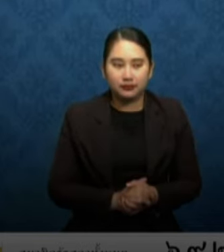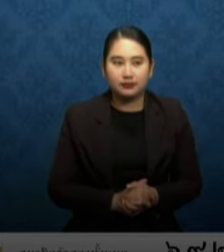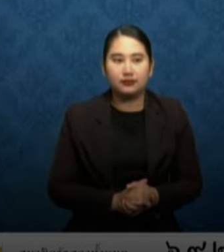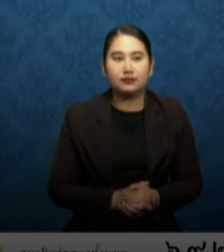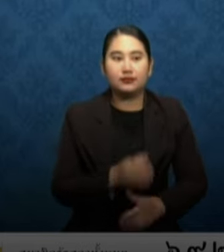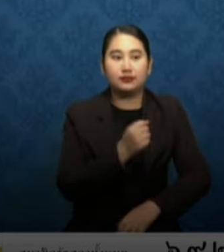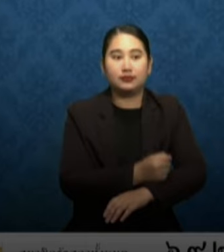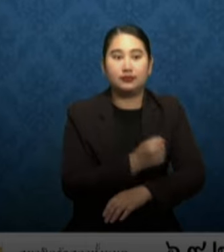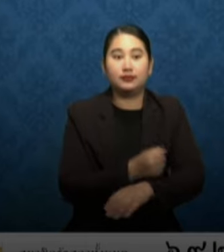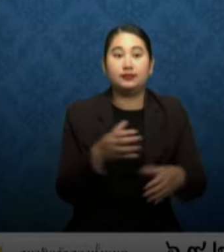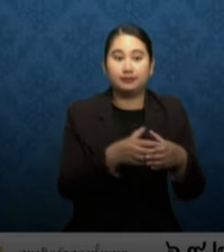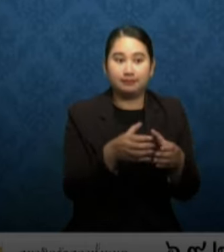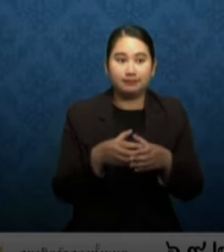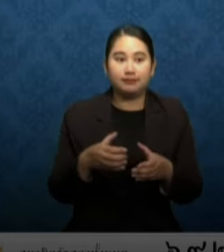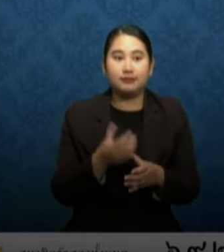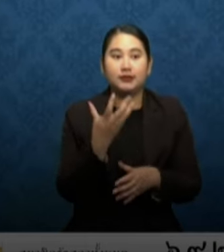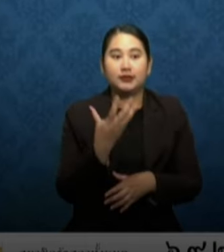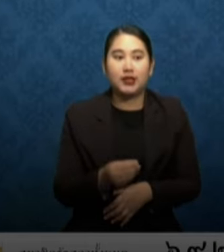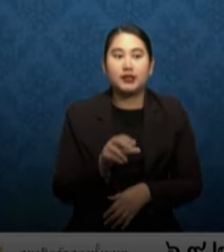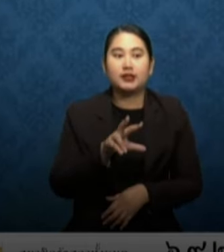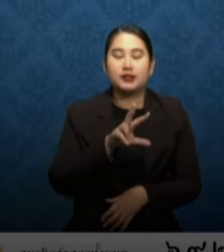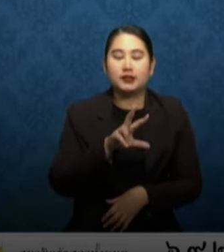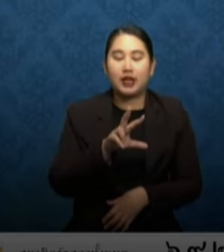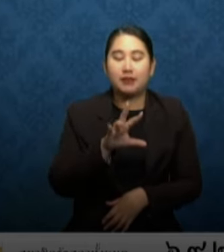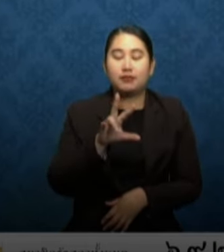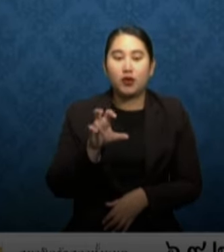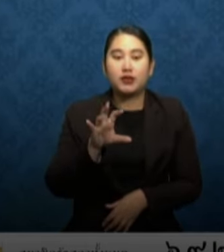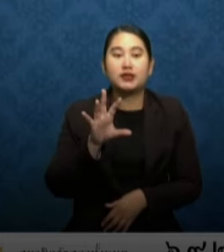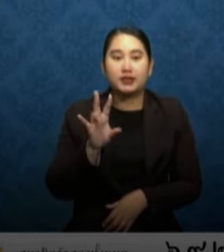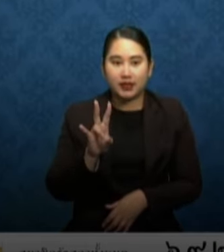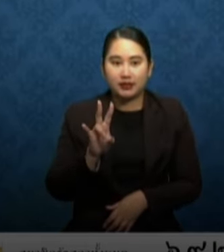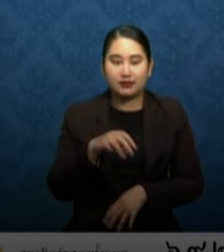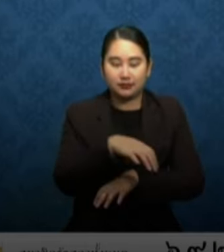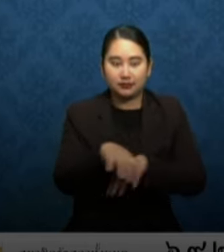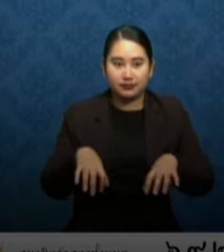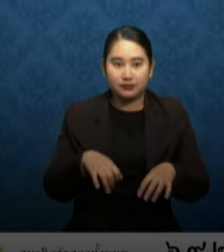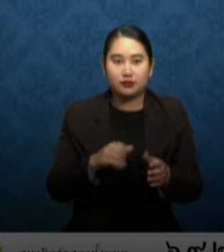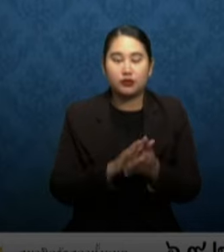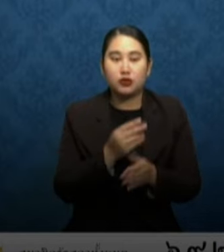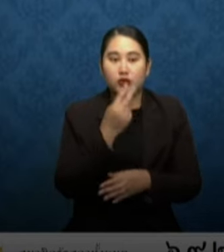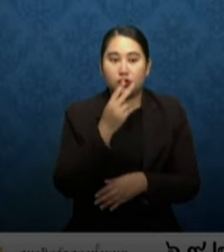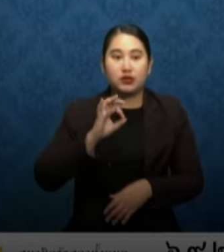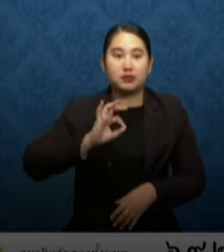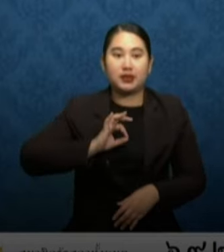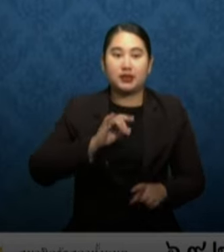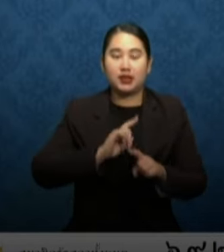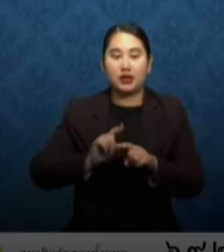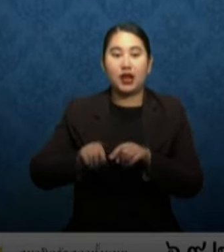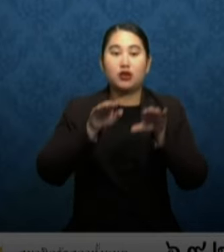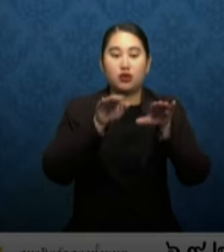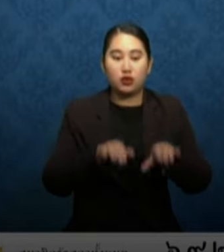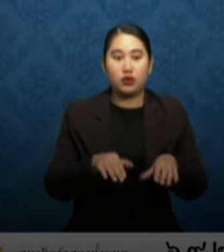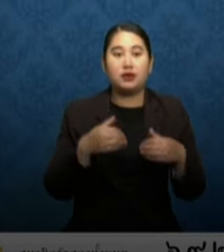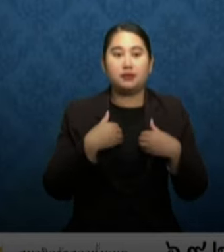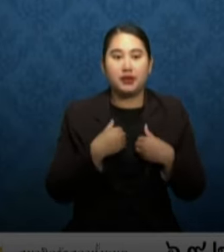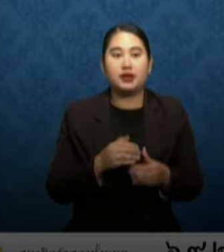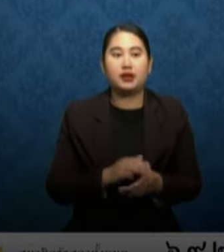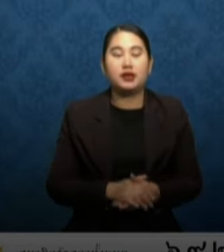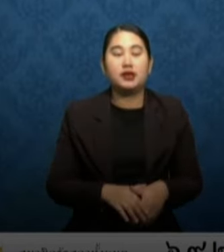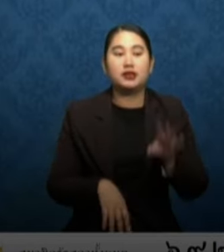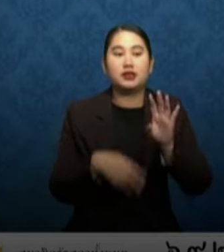ทั้งประเทศเพียงแค่ 1307แห่งเท่านั้นและมีผู้ที่เป็นสมาชิกสหภาพแรางงานลดลง